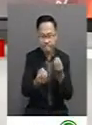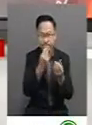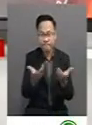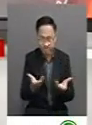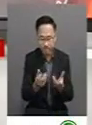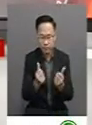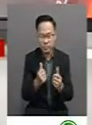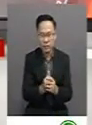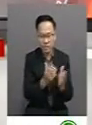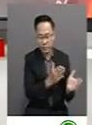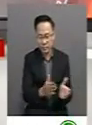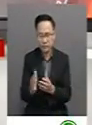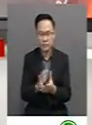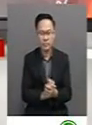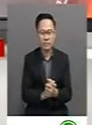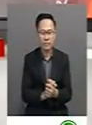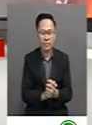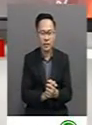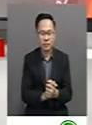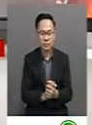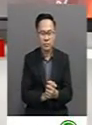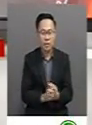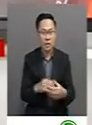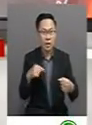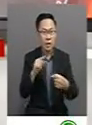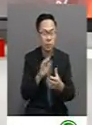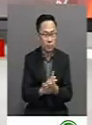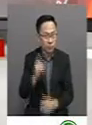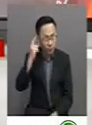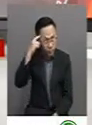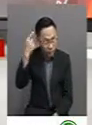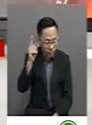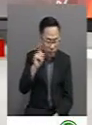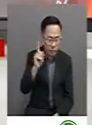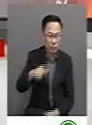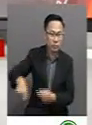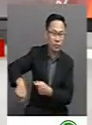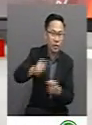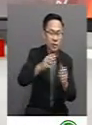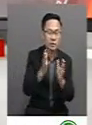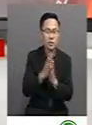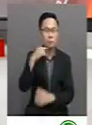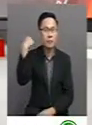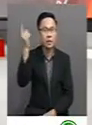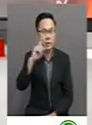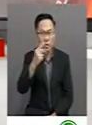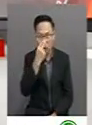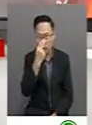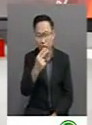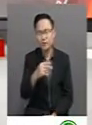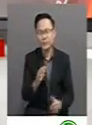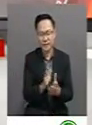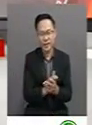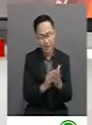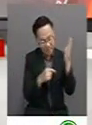เดี๋ยวช่วงที่จังหวะที่มีเลขเทศกาลสงกรานต์นะคะคุณผู้ชมอาจจะต้องคิดแล้วนะคะว่าจะไปเที่ยวที่ไหนบ้างอย่างเช่นสงขลามีไอศกรีมนาซ